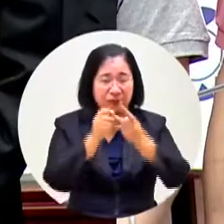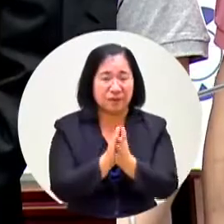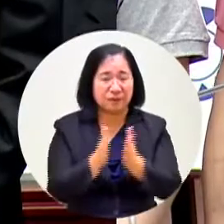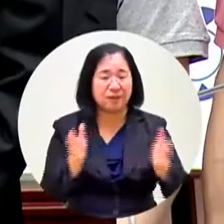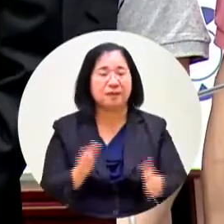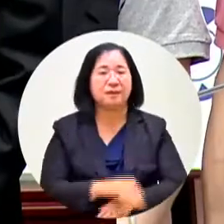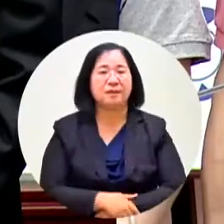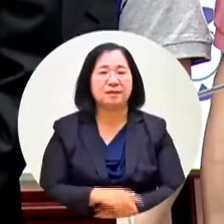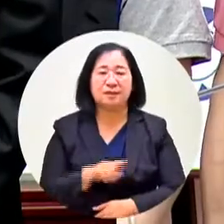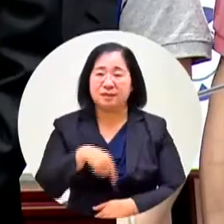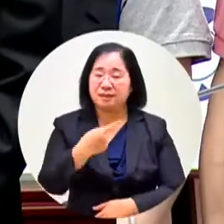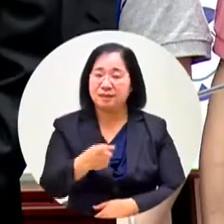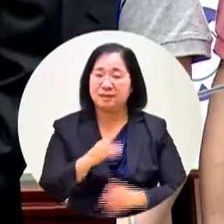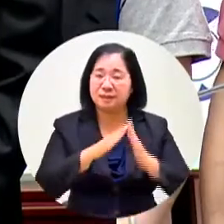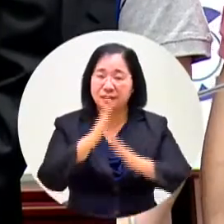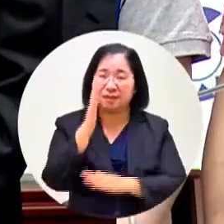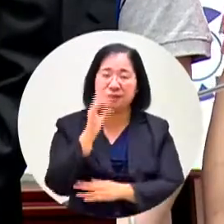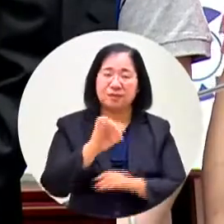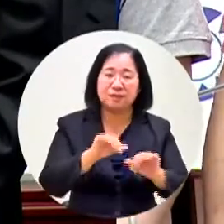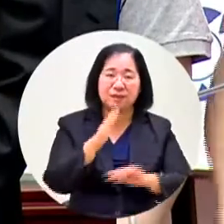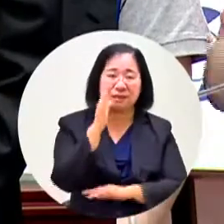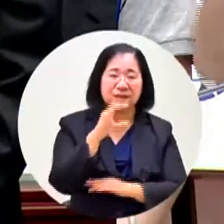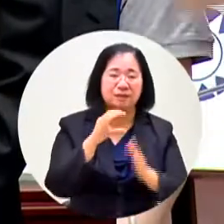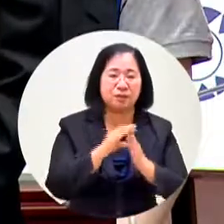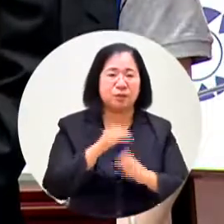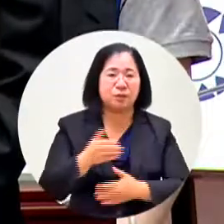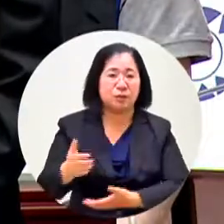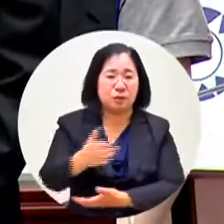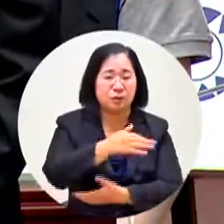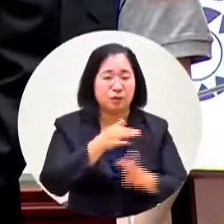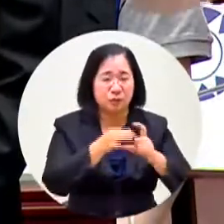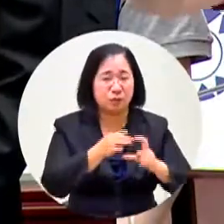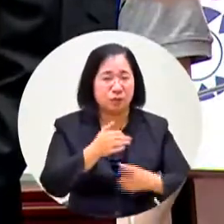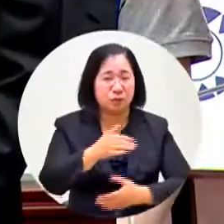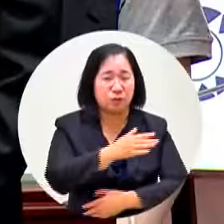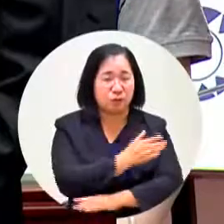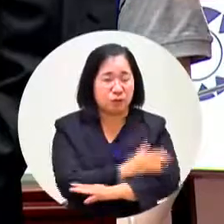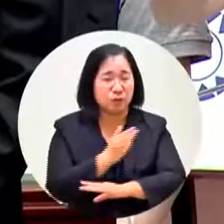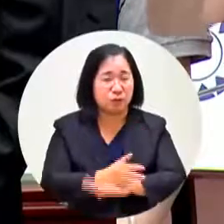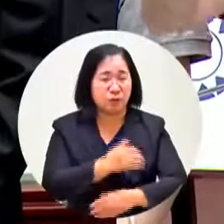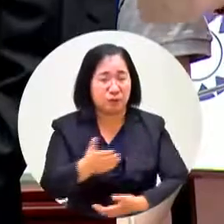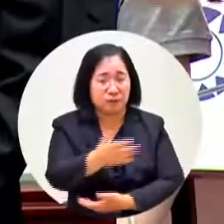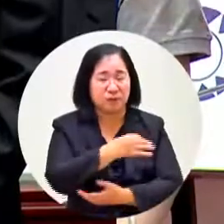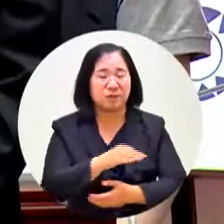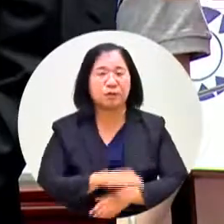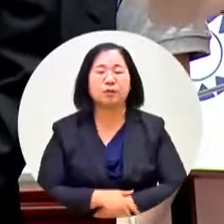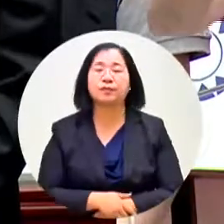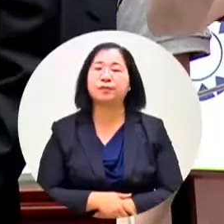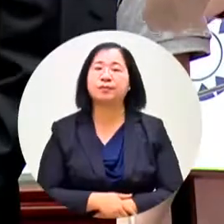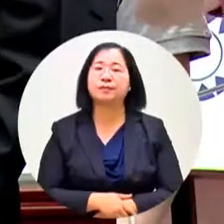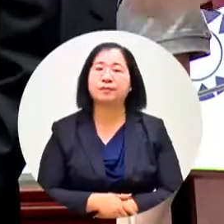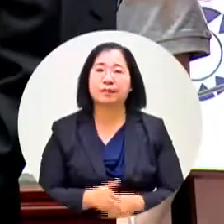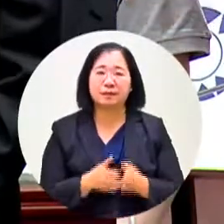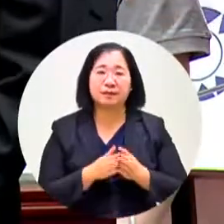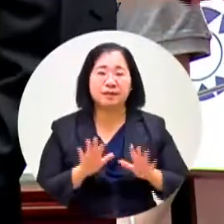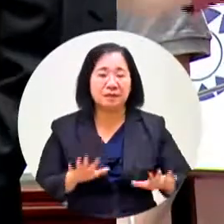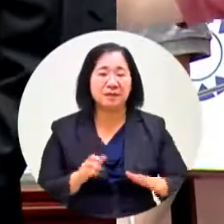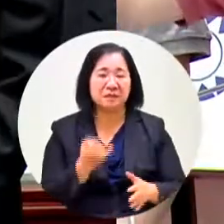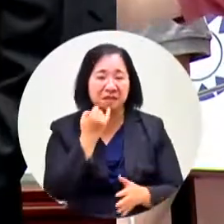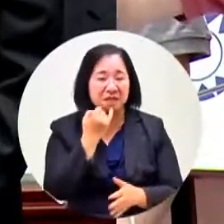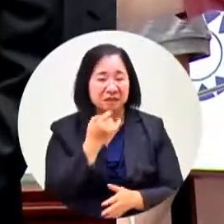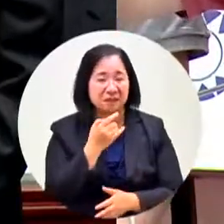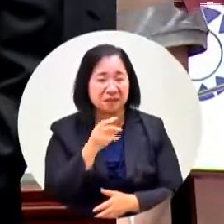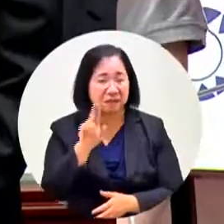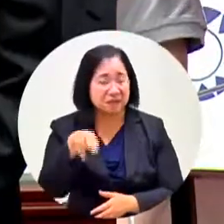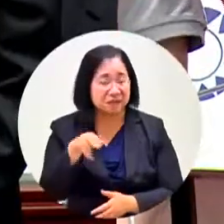过，接下来要进行环评二阶，那接下来市政府就要做地政局要做驱动征收的作业。 所